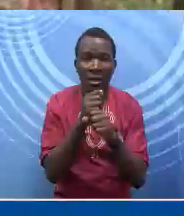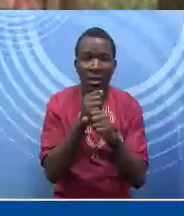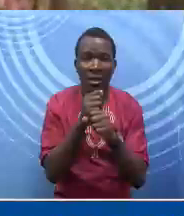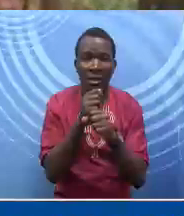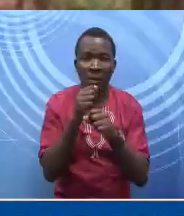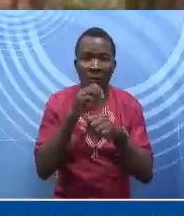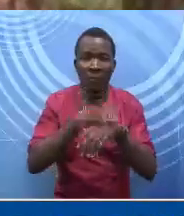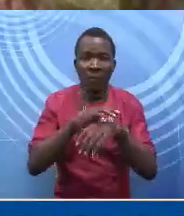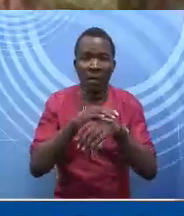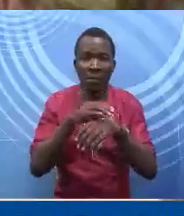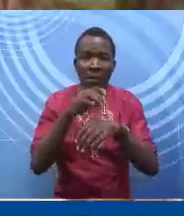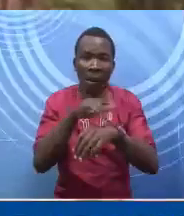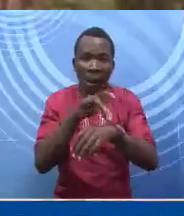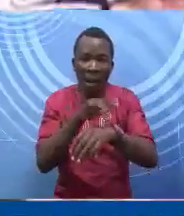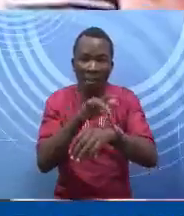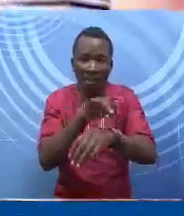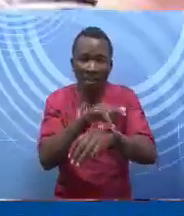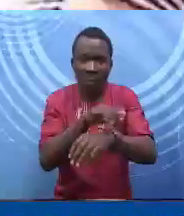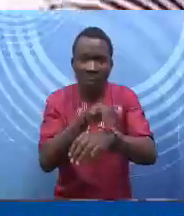babo. Arabakorakora?